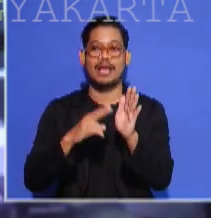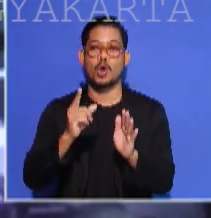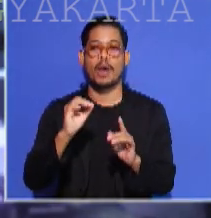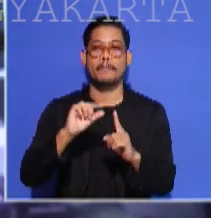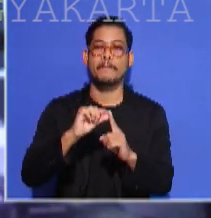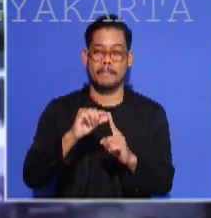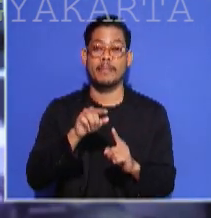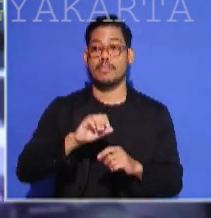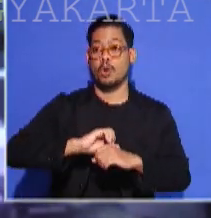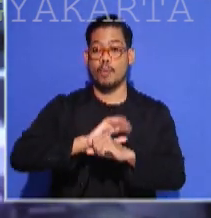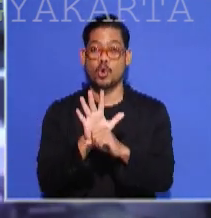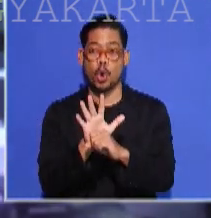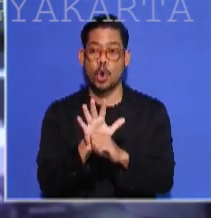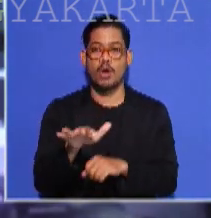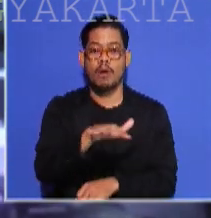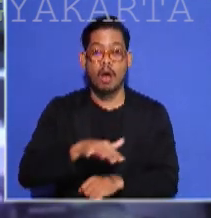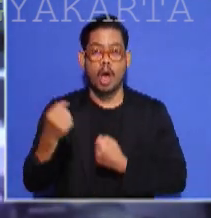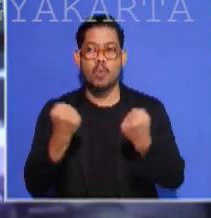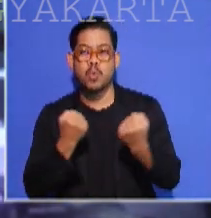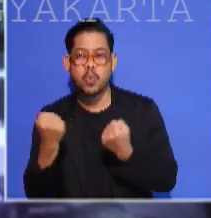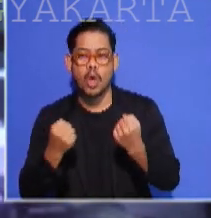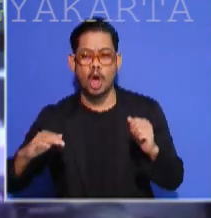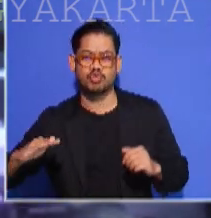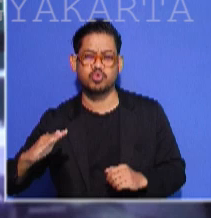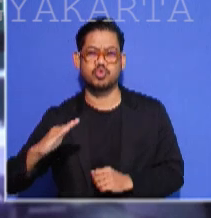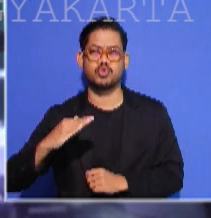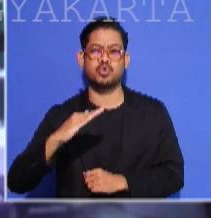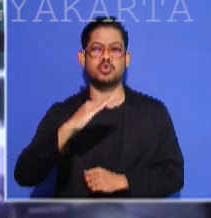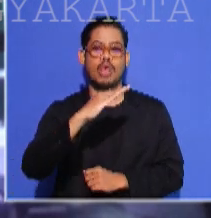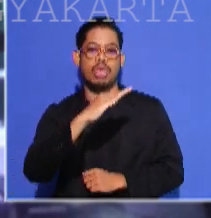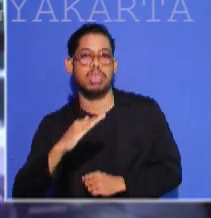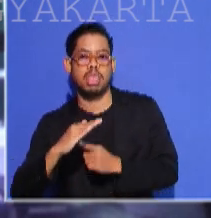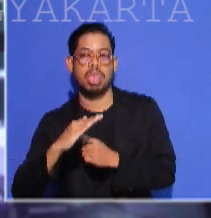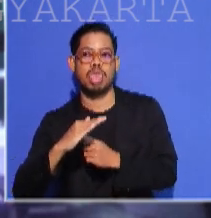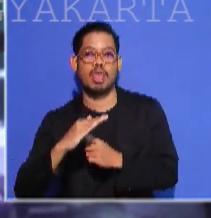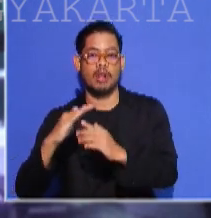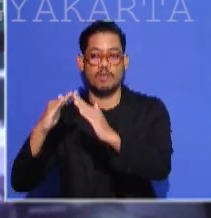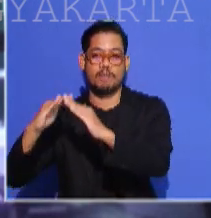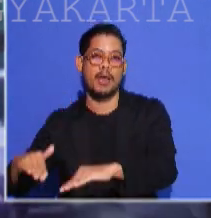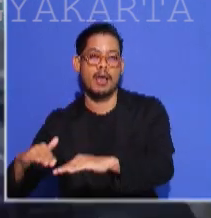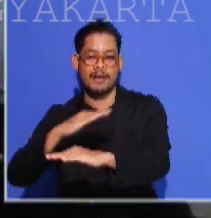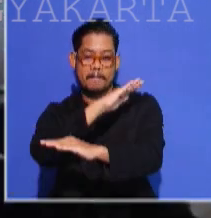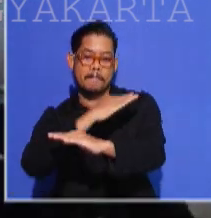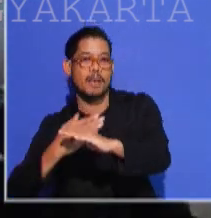truk tidak kuat menanjak sehingga jatuh ke jurang sedalam 10 Me dan menimpa salah satu rumah